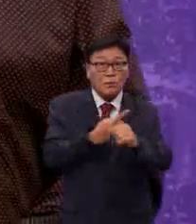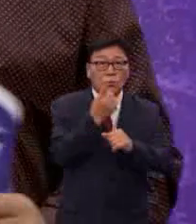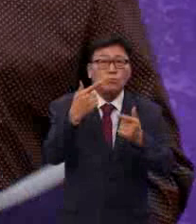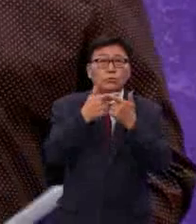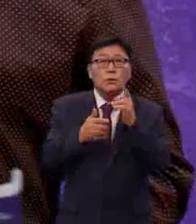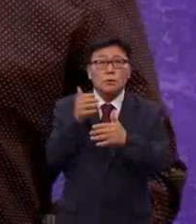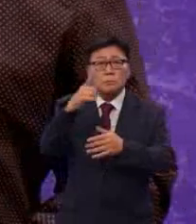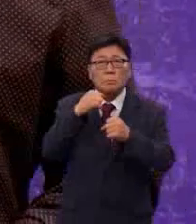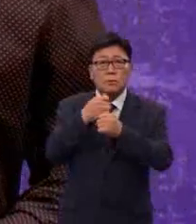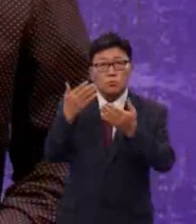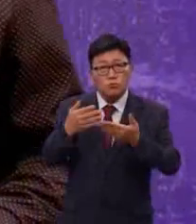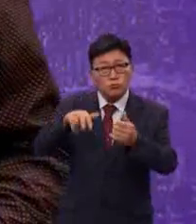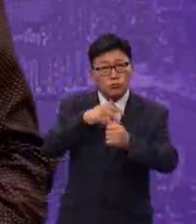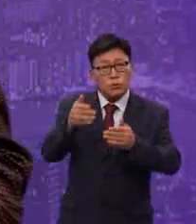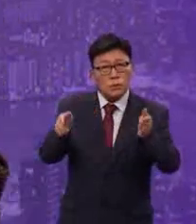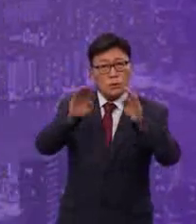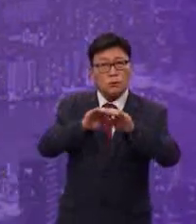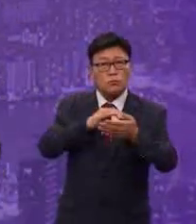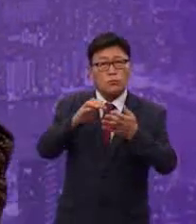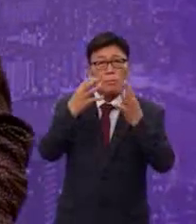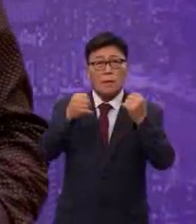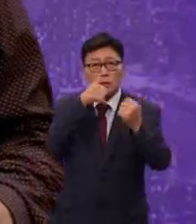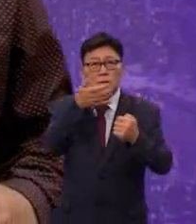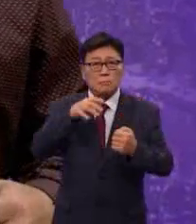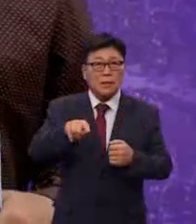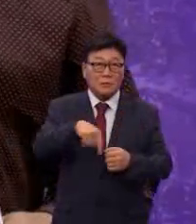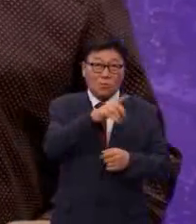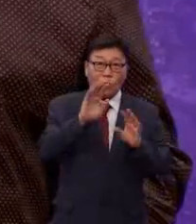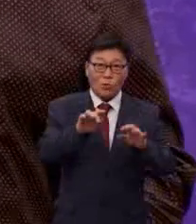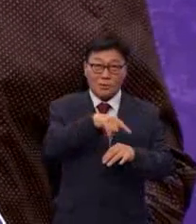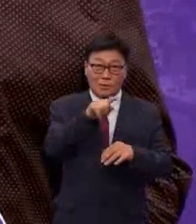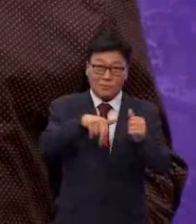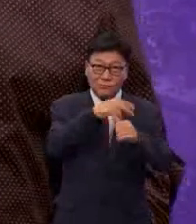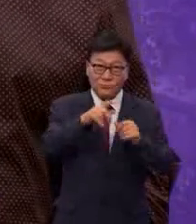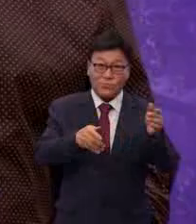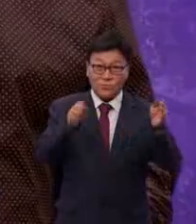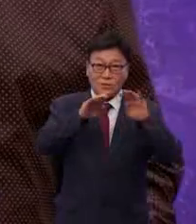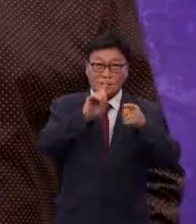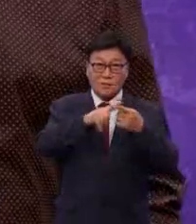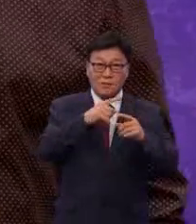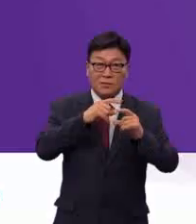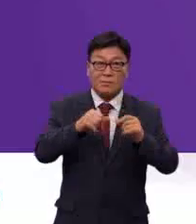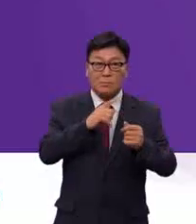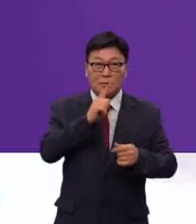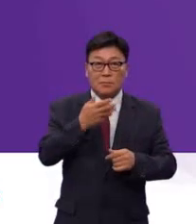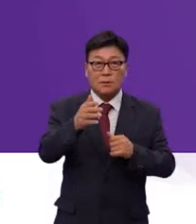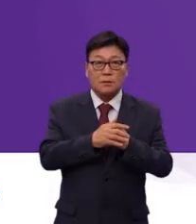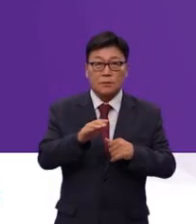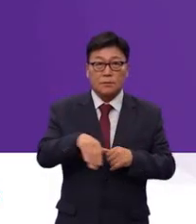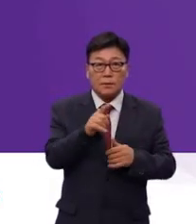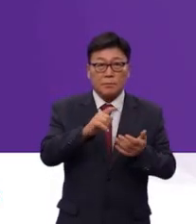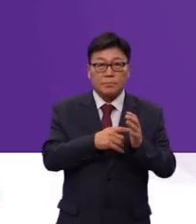만들어준 거점 시설이 상당히 많이 있으나 오늘은 이 거점 시설 위주로 저희들이 발표를 드리도록 하겠습니다. 그럼